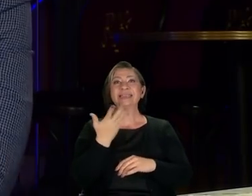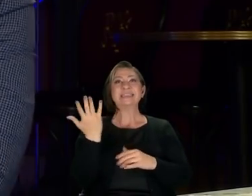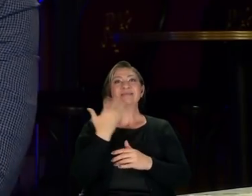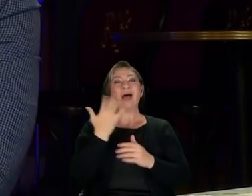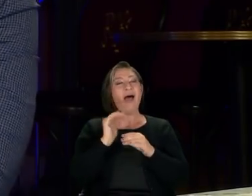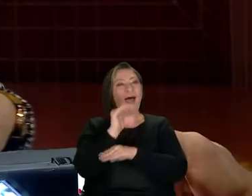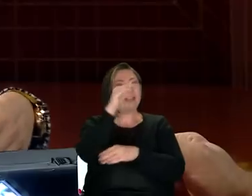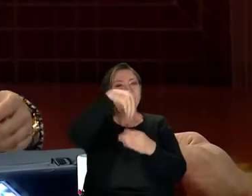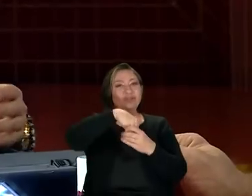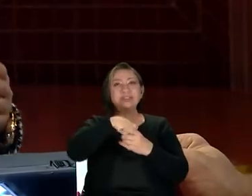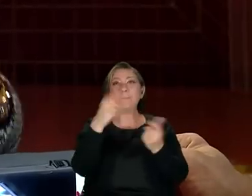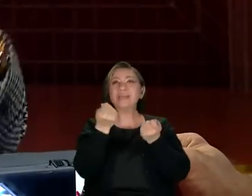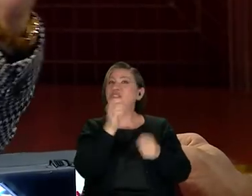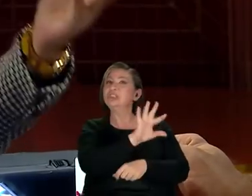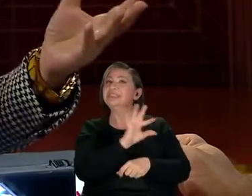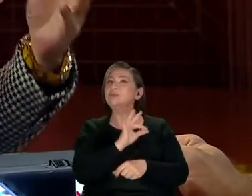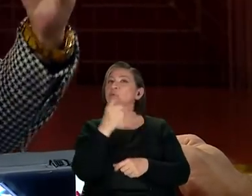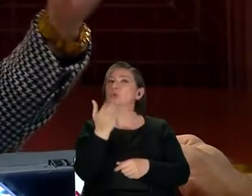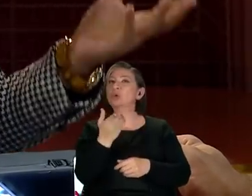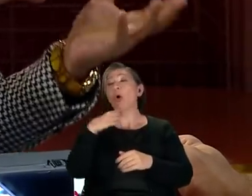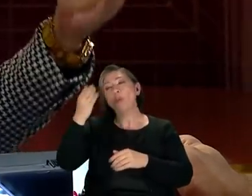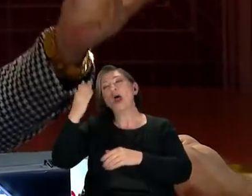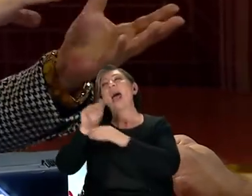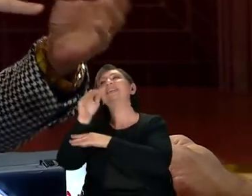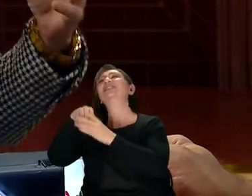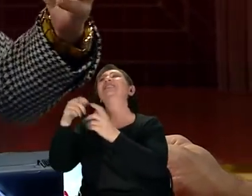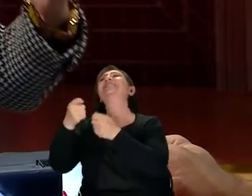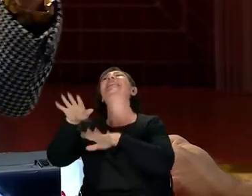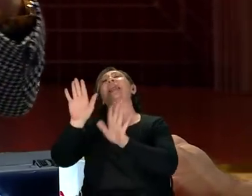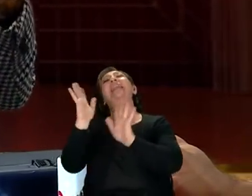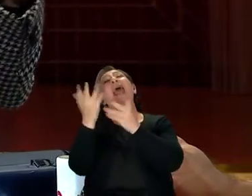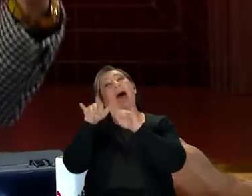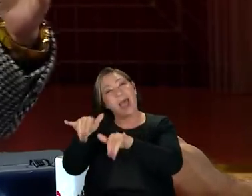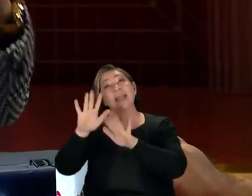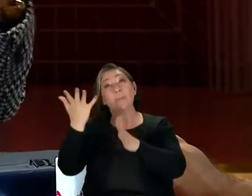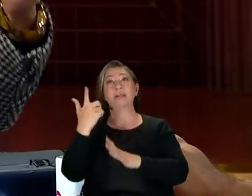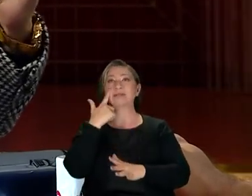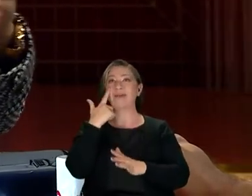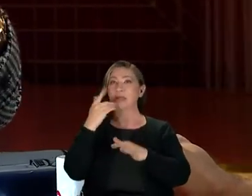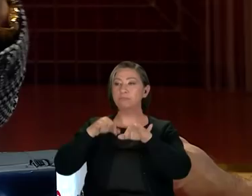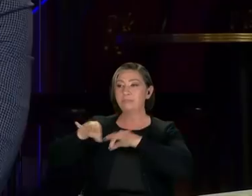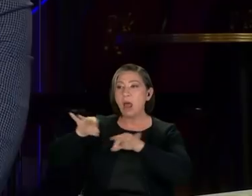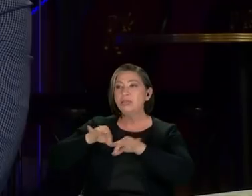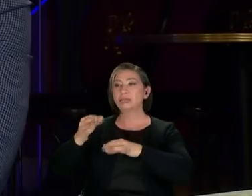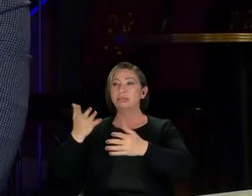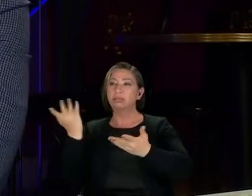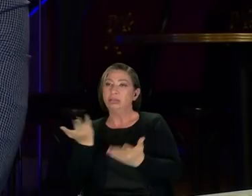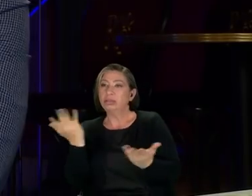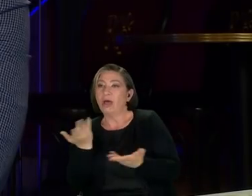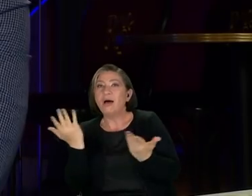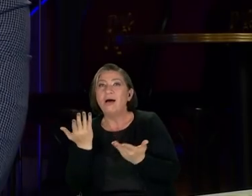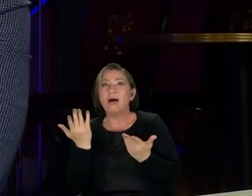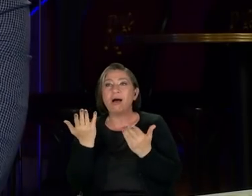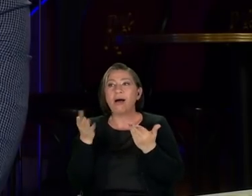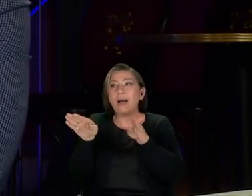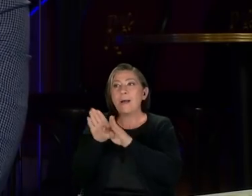daha hayatın içinden bir iş, öbürleri hayatın içinden değilmiş gibi olmasın. Ama o daha tabii devletle planlama, daha belki de